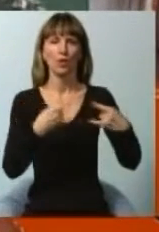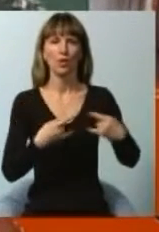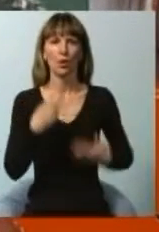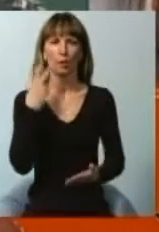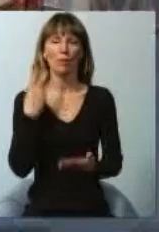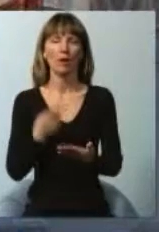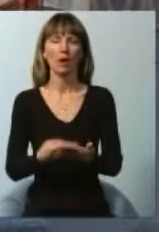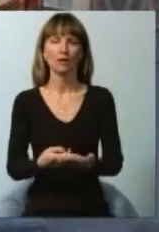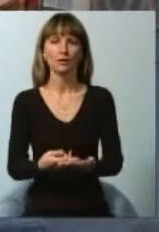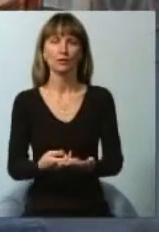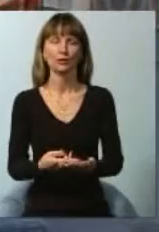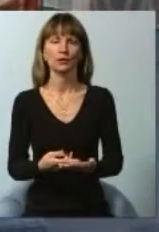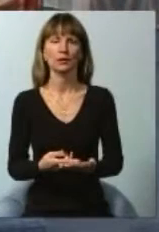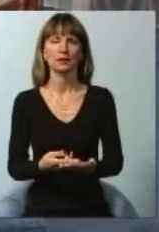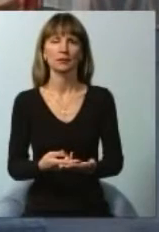показують…